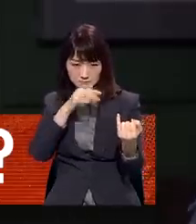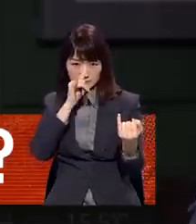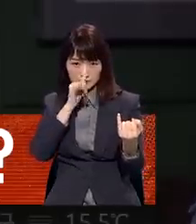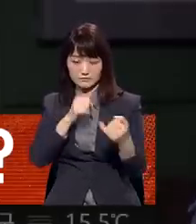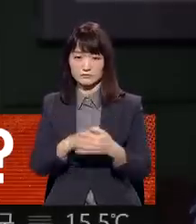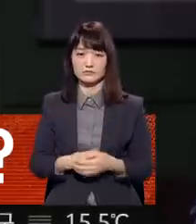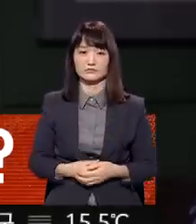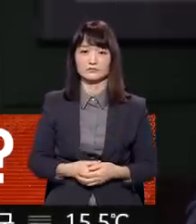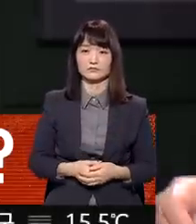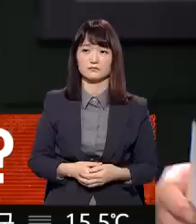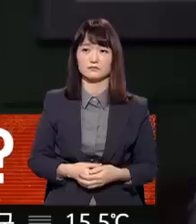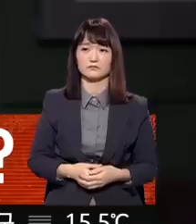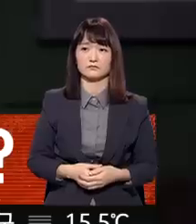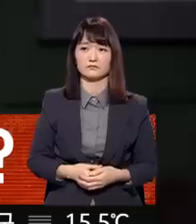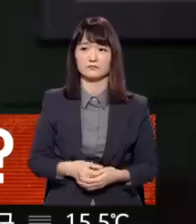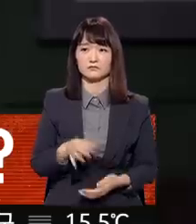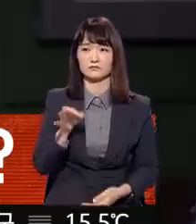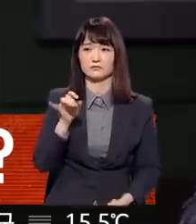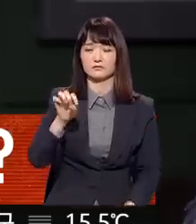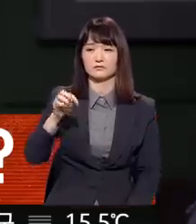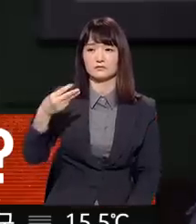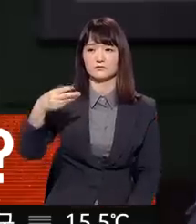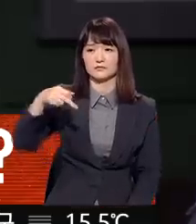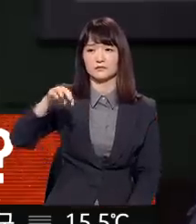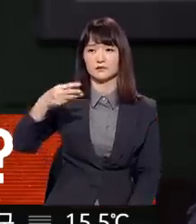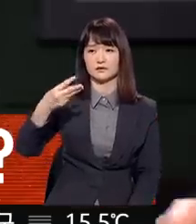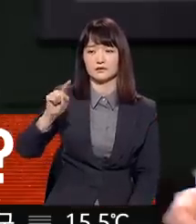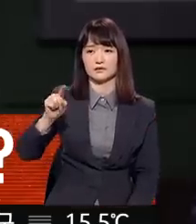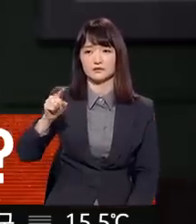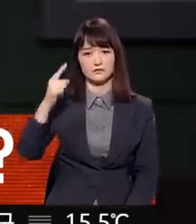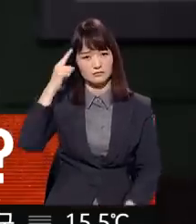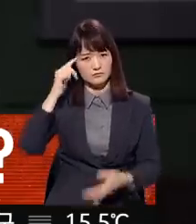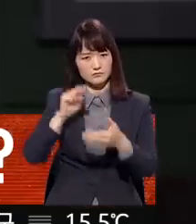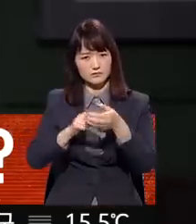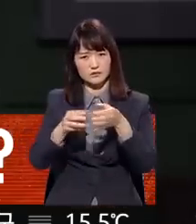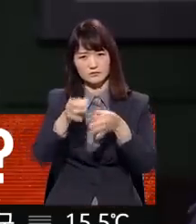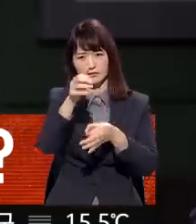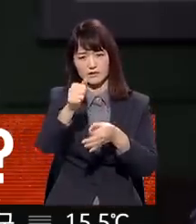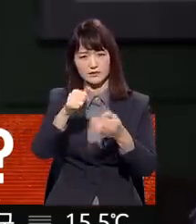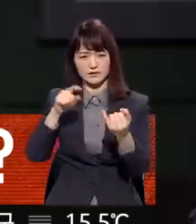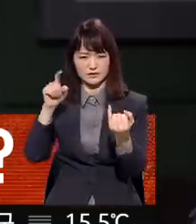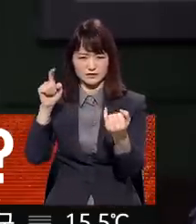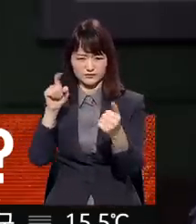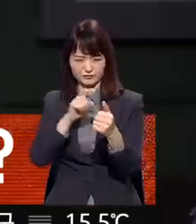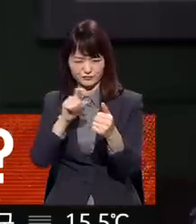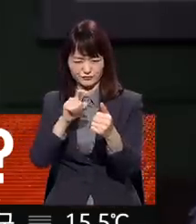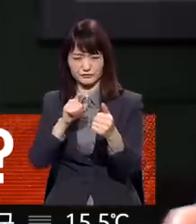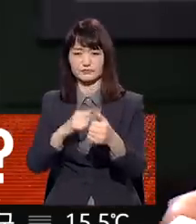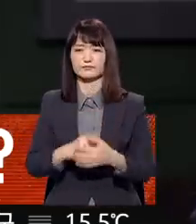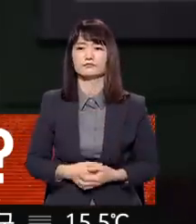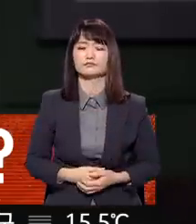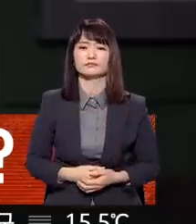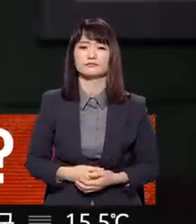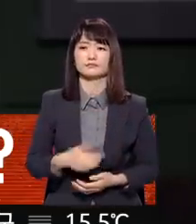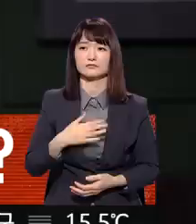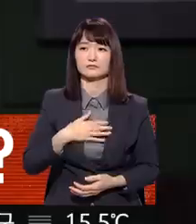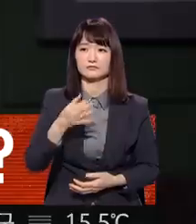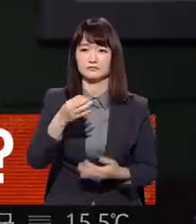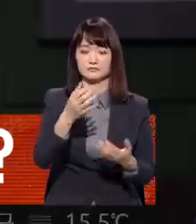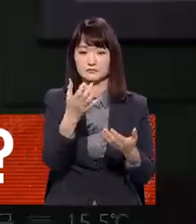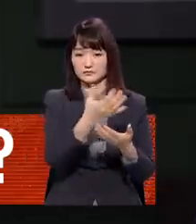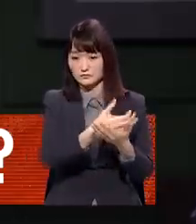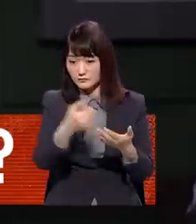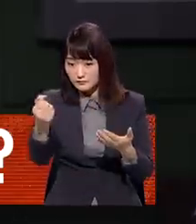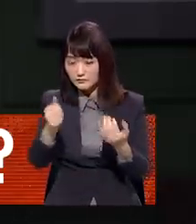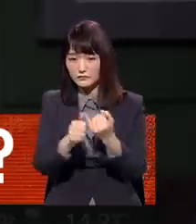또 김태훈님은 F킬러 유행어 되겠어요. 저런 원장에는 F킬러라고 말씀하셨고요. 미나킴님 저놈 돈 뺄 거 다 빼고